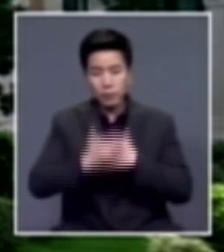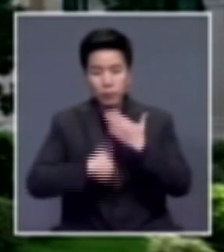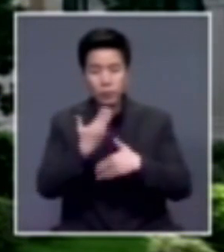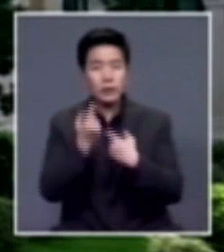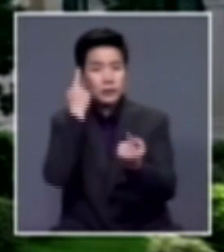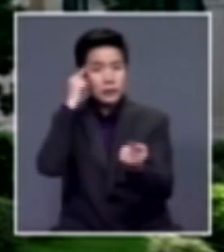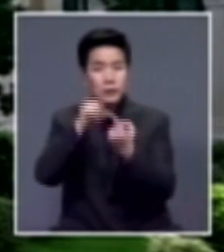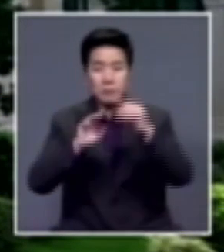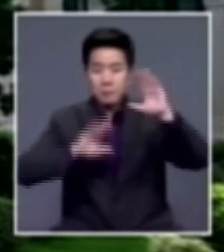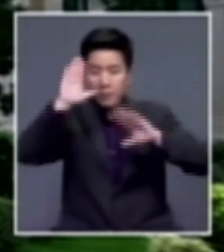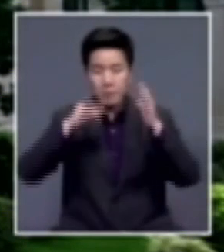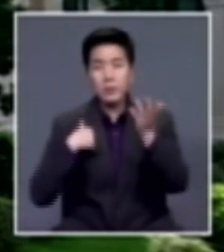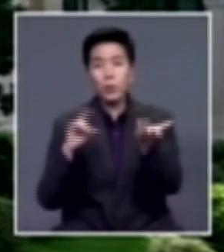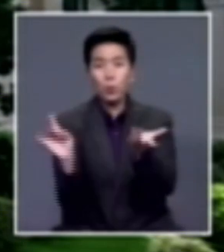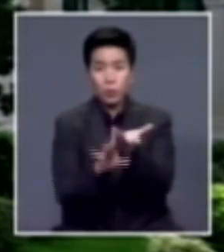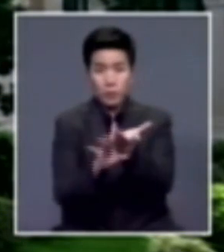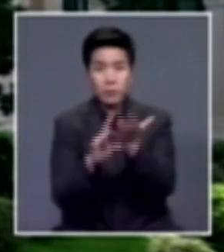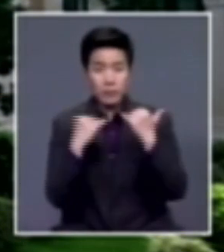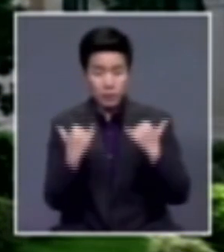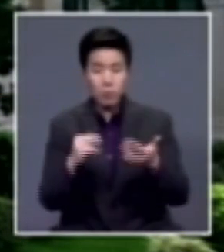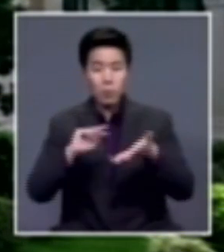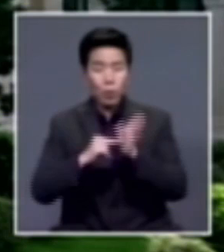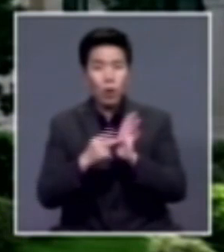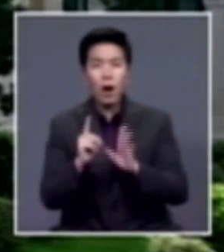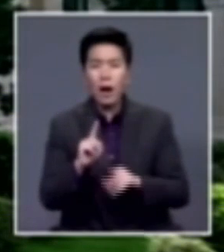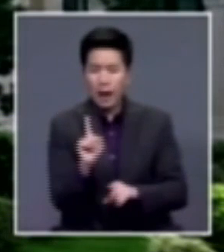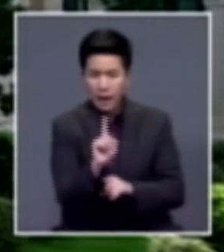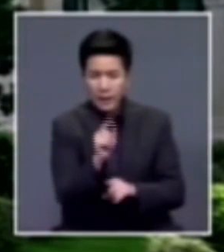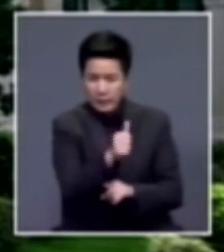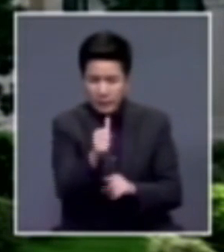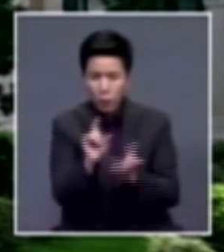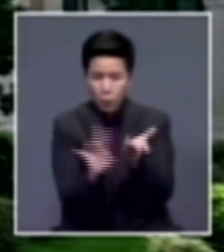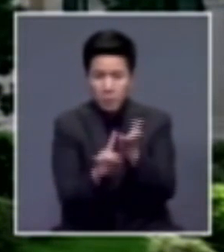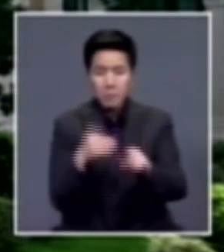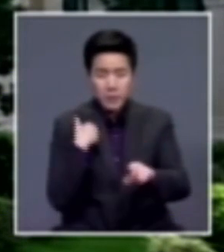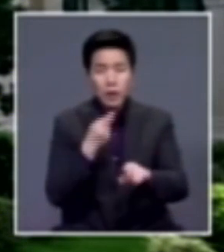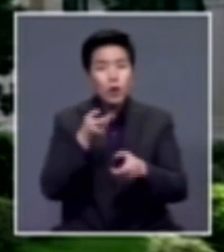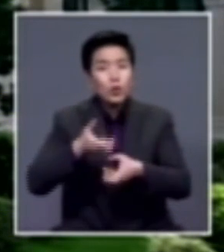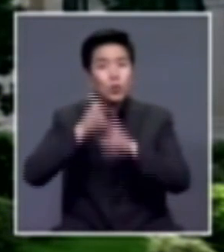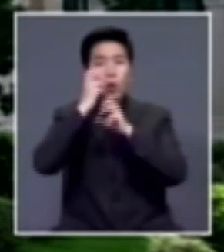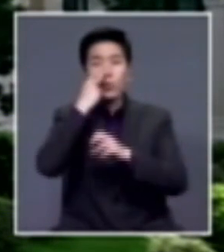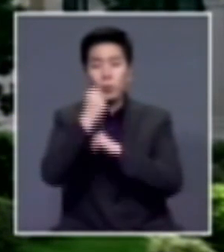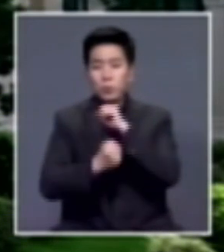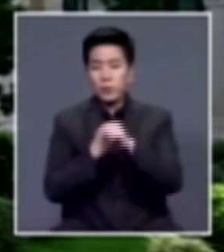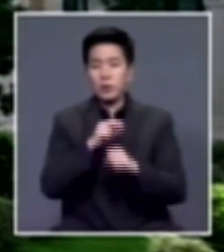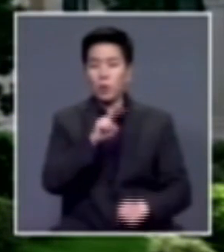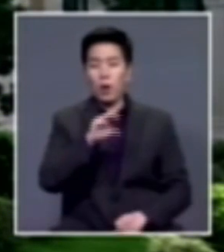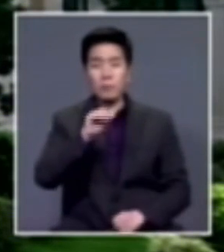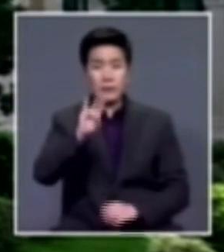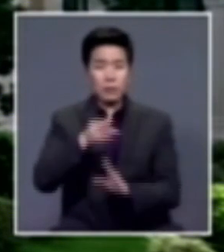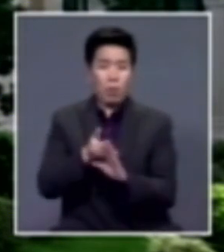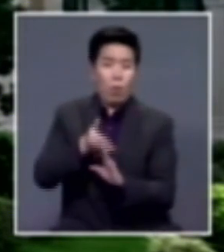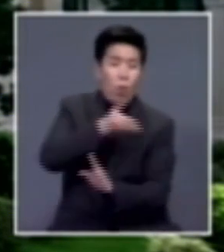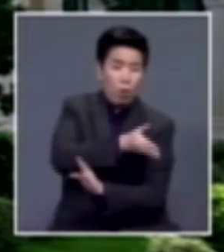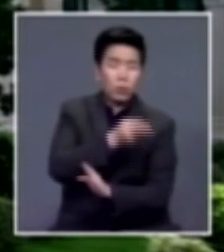สู่ความเป็นประชาธิปไตยที่มีคุณภาพซึ่งอะไรที่มีคุณภาพไม่มีคุณภาพก็ย้อนกลับไปดูก่อนปี57ที่ผ่านมานะครับมันเกิดอะ